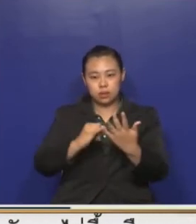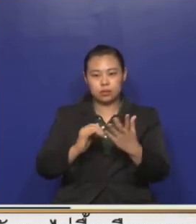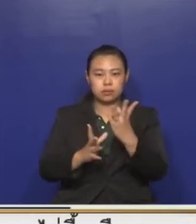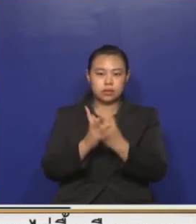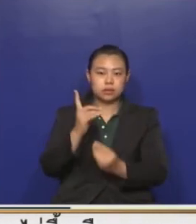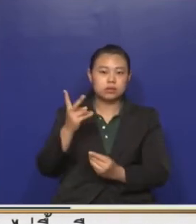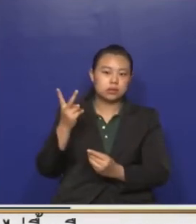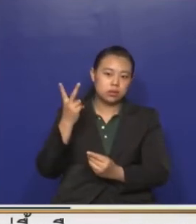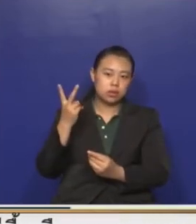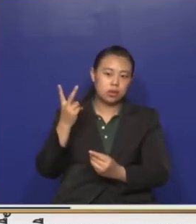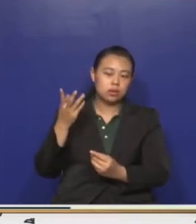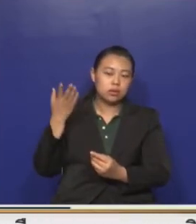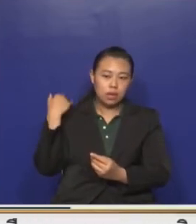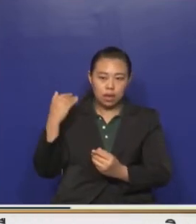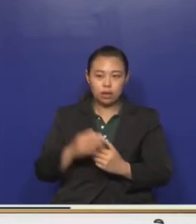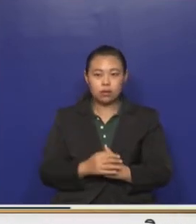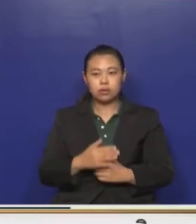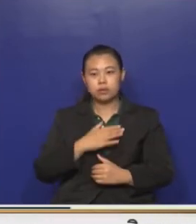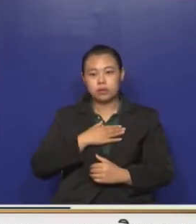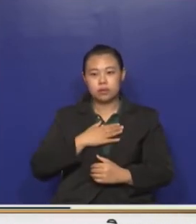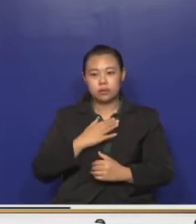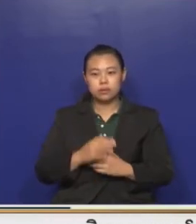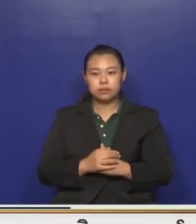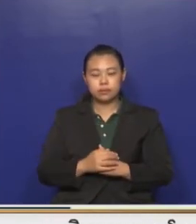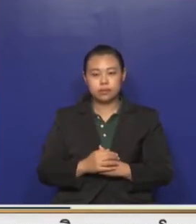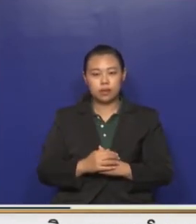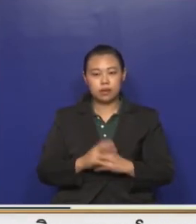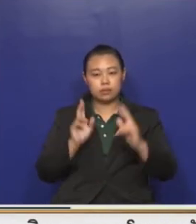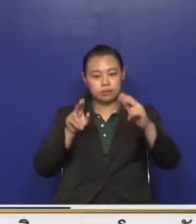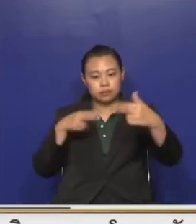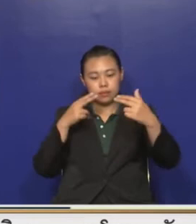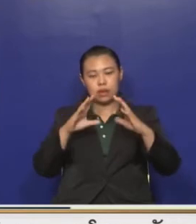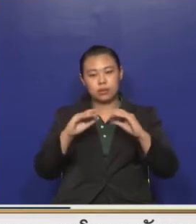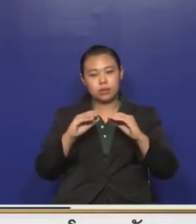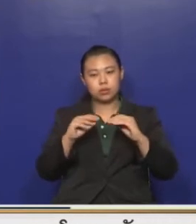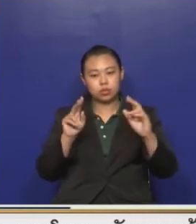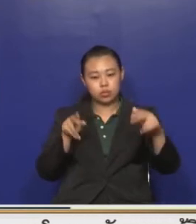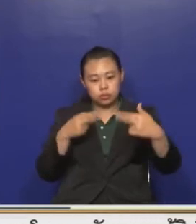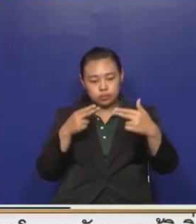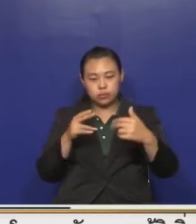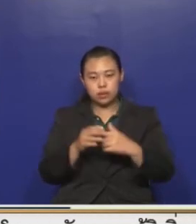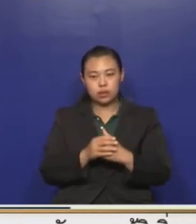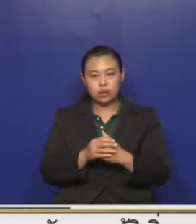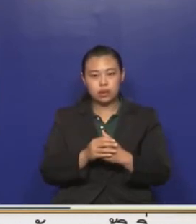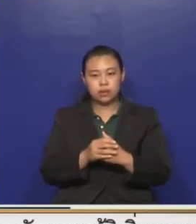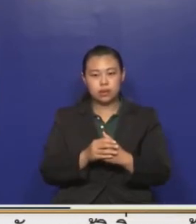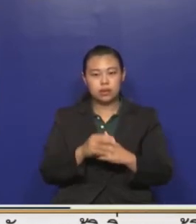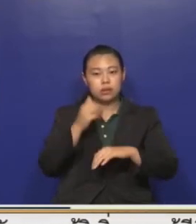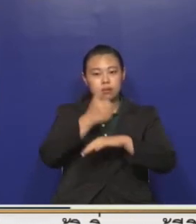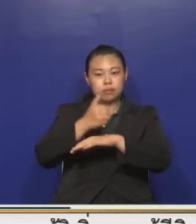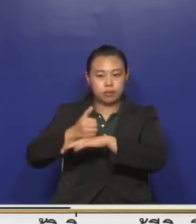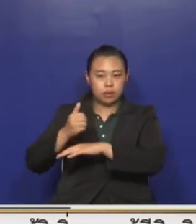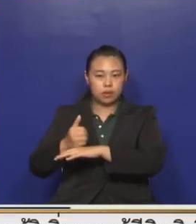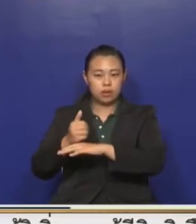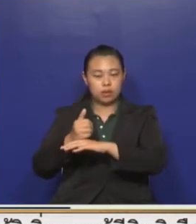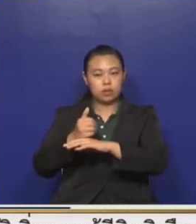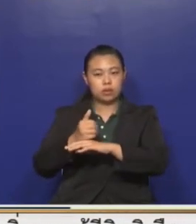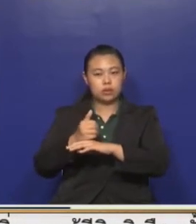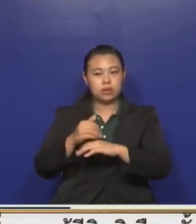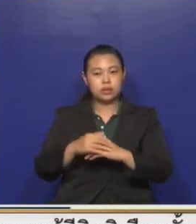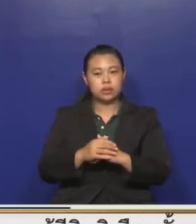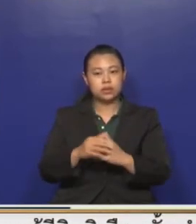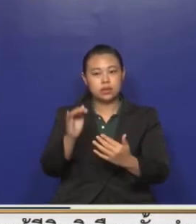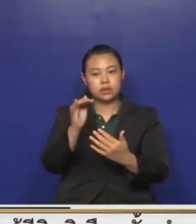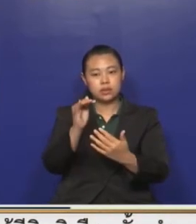อน patrol ที่แล้วถค้วิดี francากั 76 ST ที่กระสงหัดไยใน